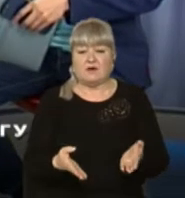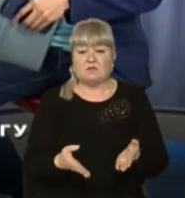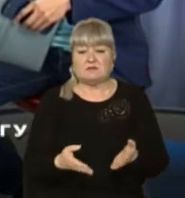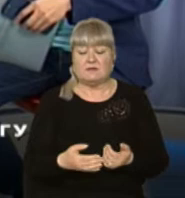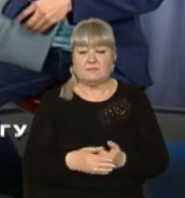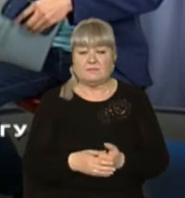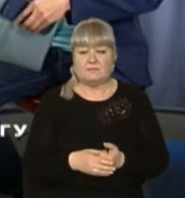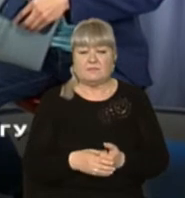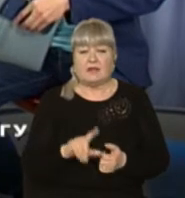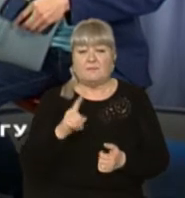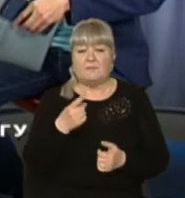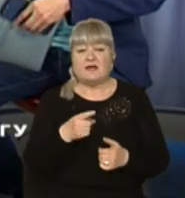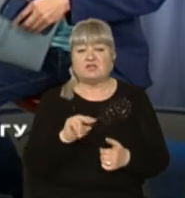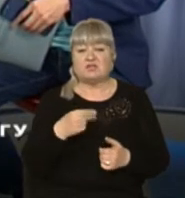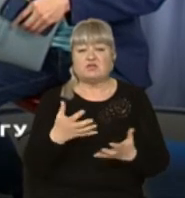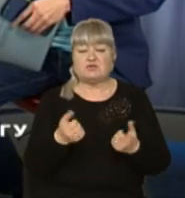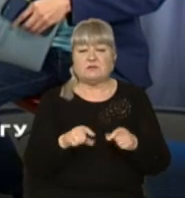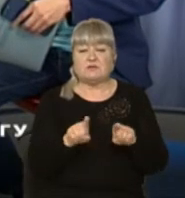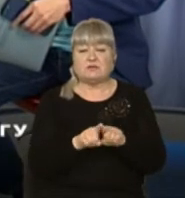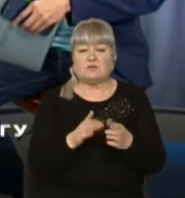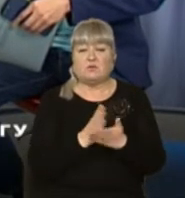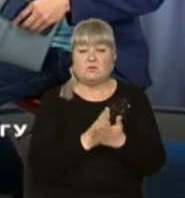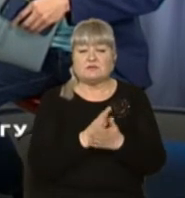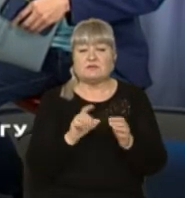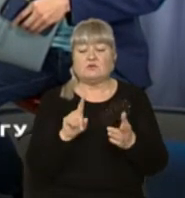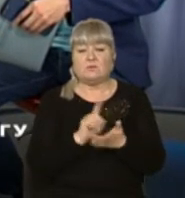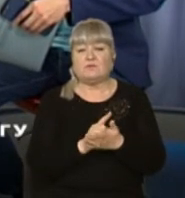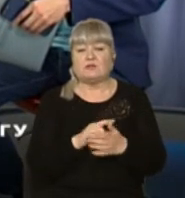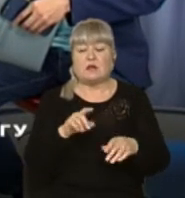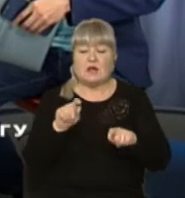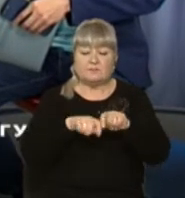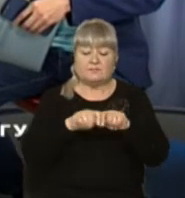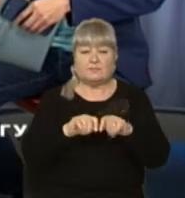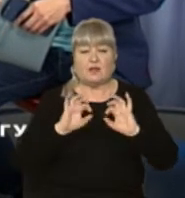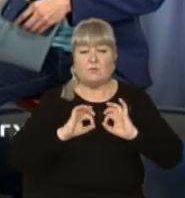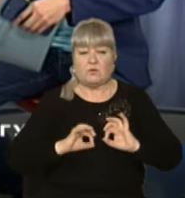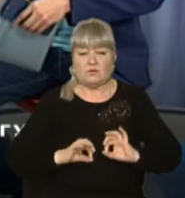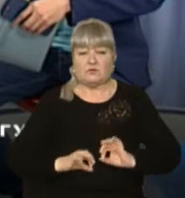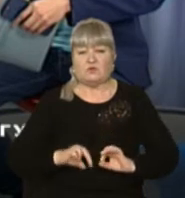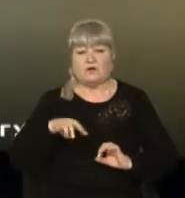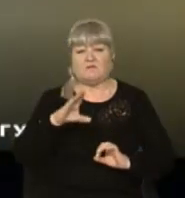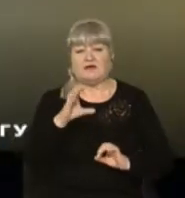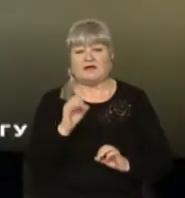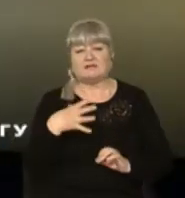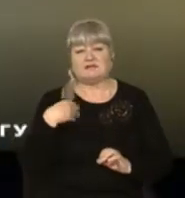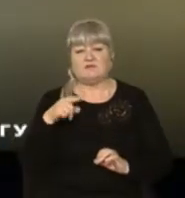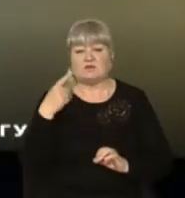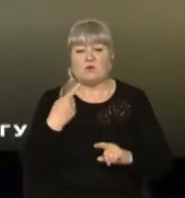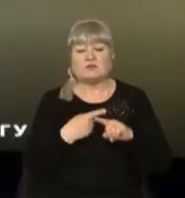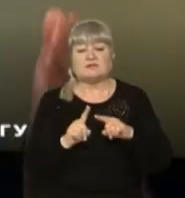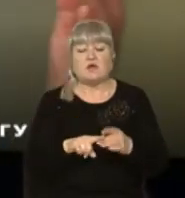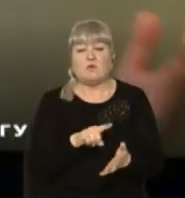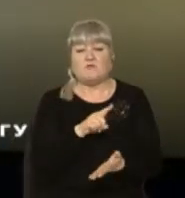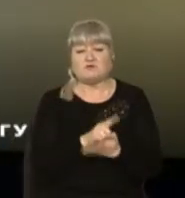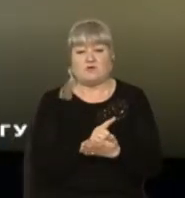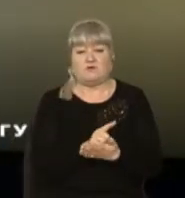ніж отримувати таку посаду, потрібно проводити аудитом через прокуратуру обласну, через МВС у Львівській області. Це обов'язково. Має бути